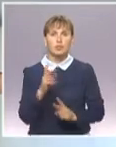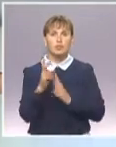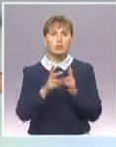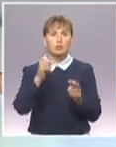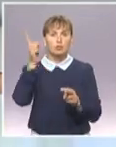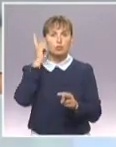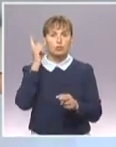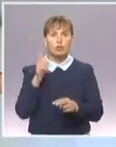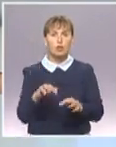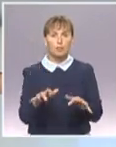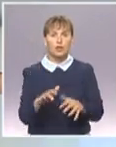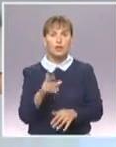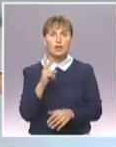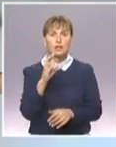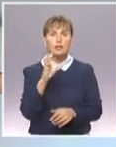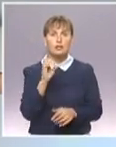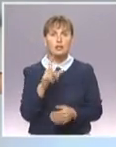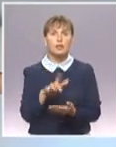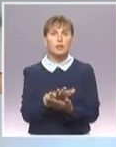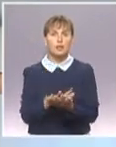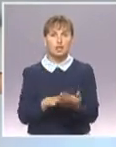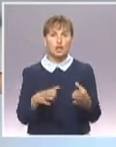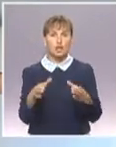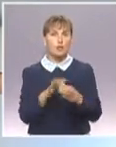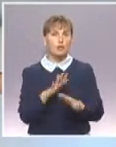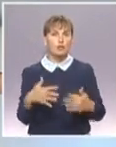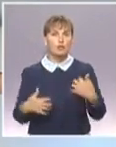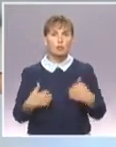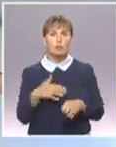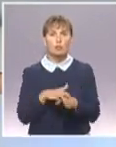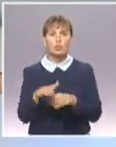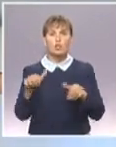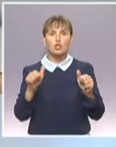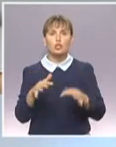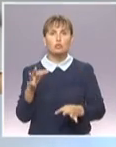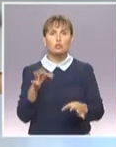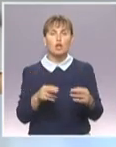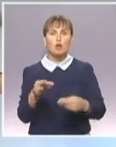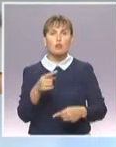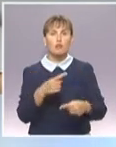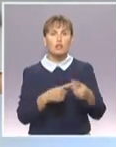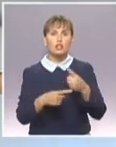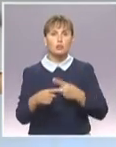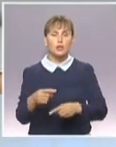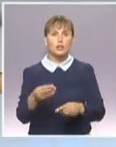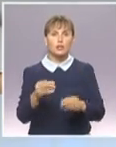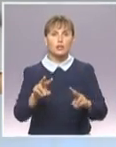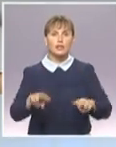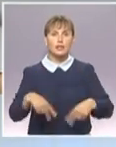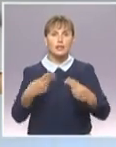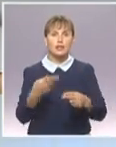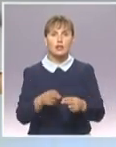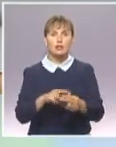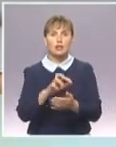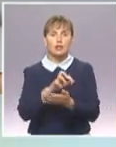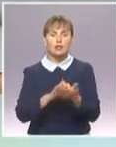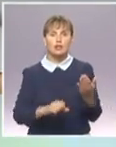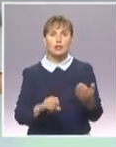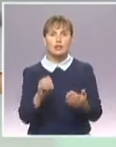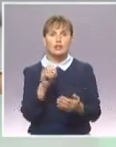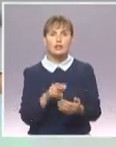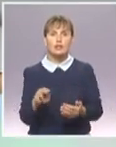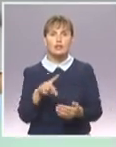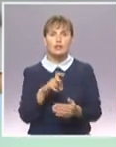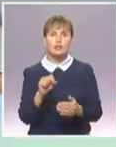Претензии к сотовому оператору KSL продолжаются. Компания не торопится выполнять решение суда по возврату абонентам денег, которые сняли с их баланса